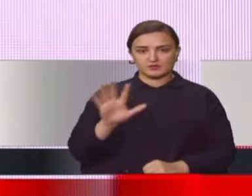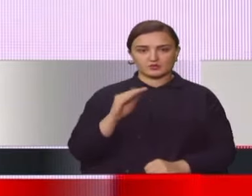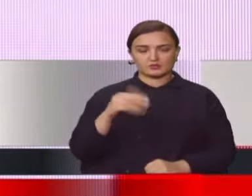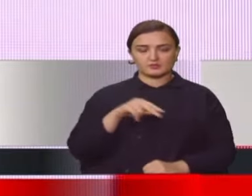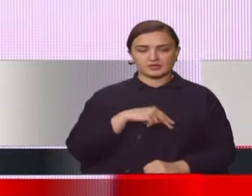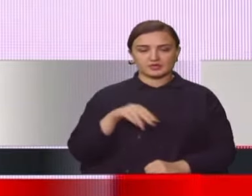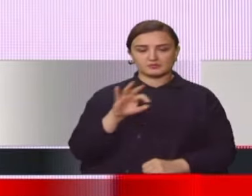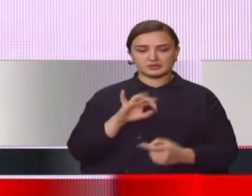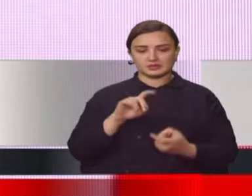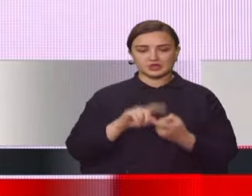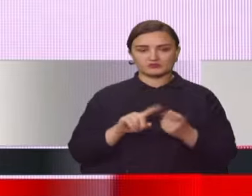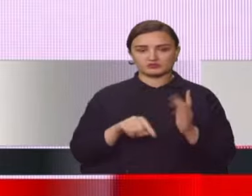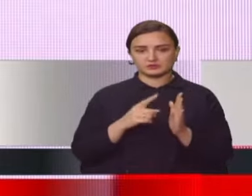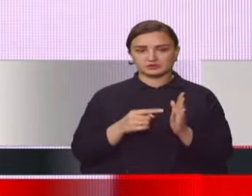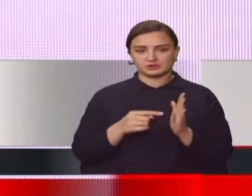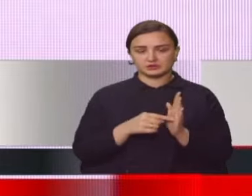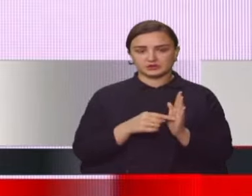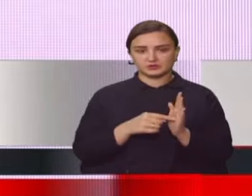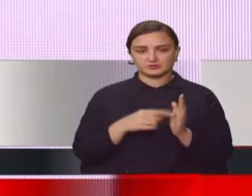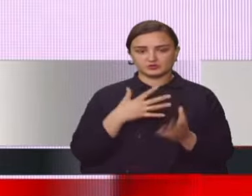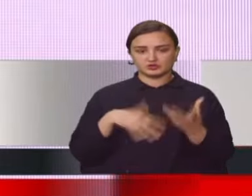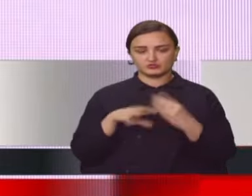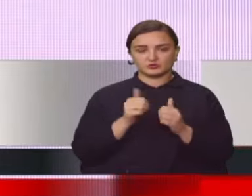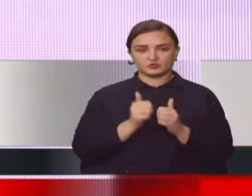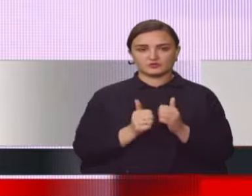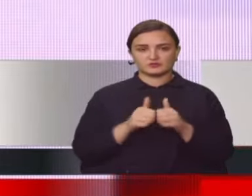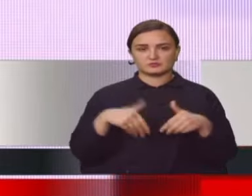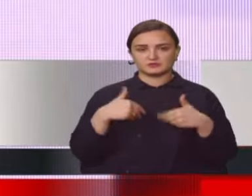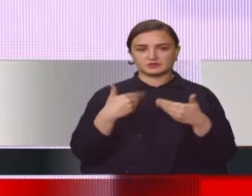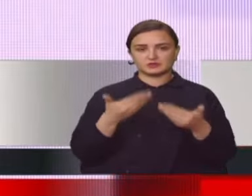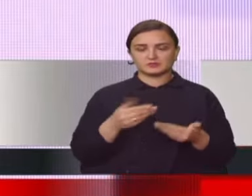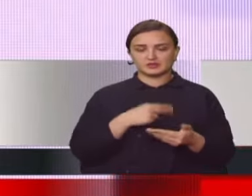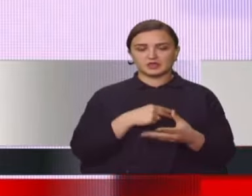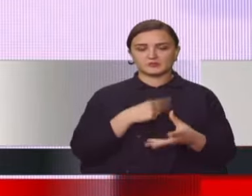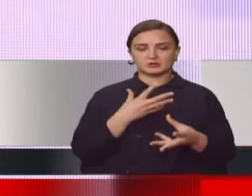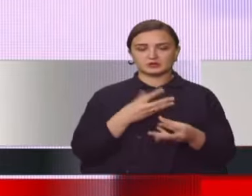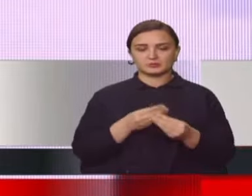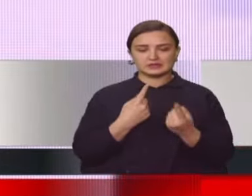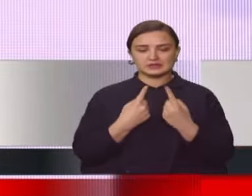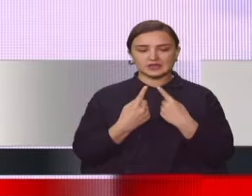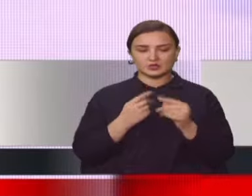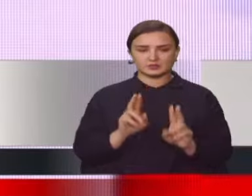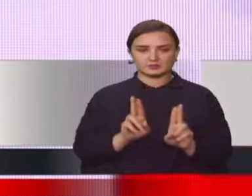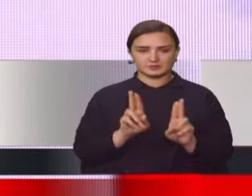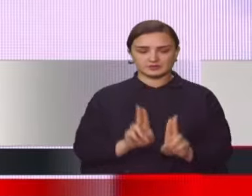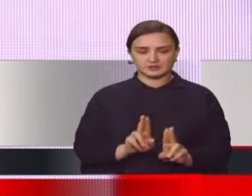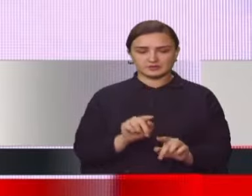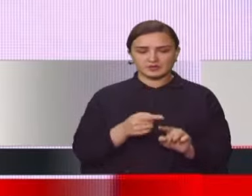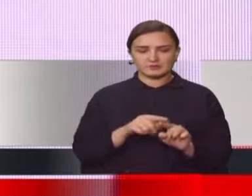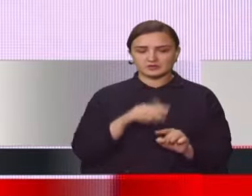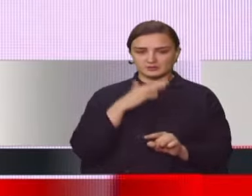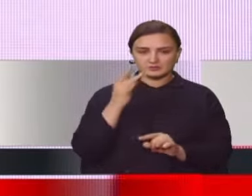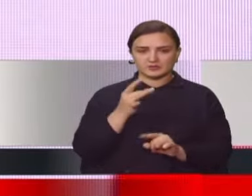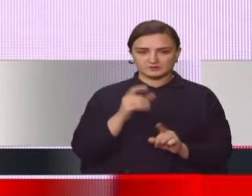ევროპარლამენტარებთან დაკავშირებულ საკითხებს, ჩვენ ყოველთვის მივესალმებით თანამშრომლობის და დიალოგის პრინციპს. ამაზე